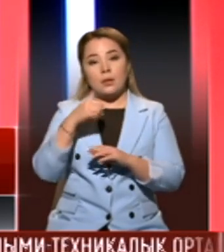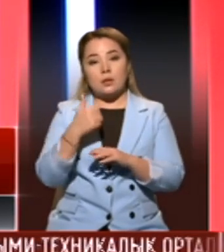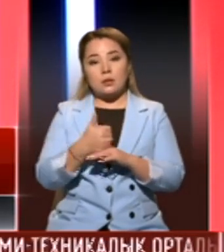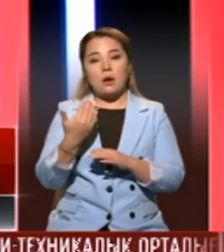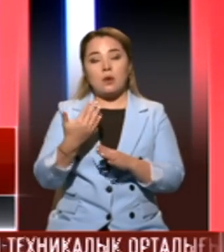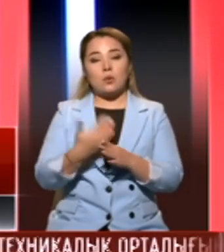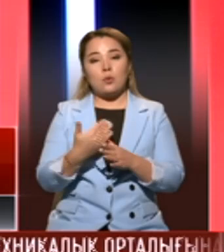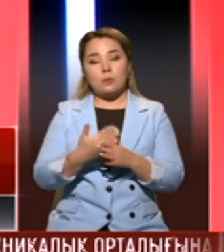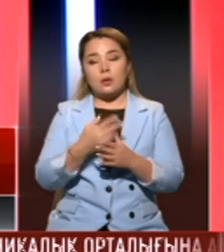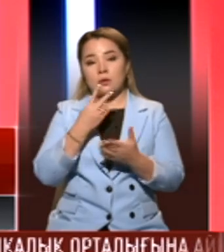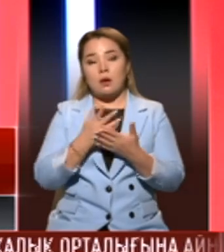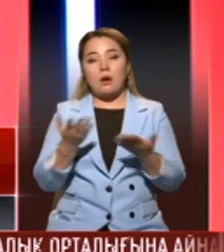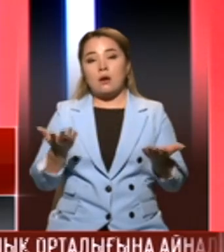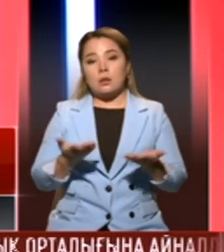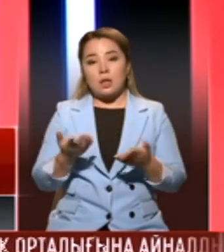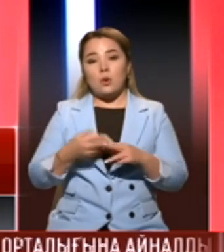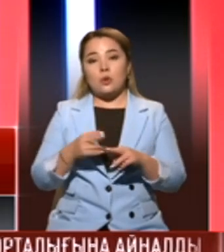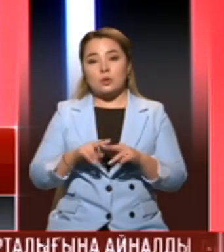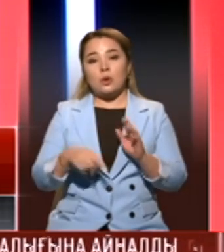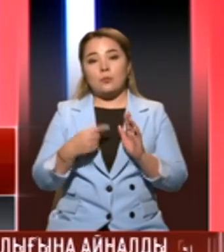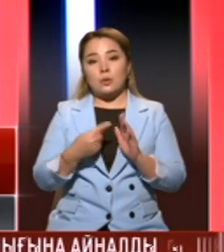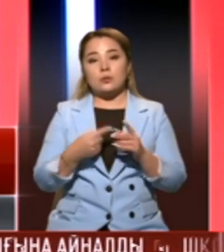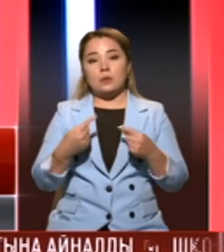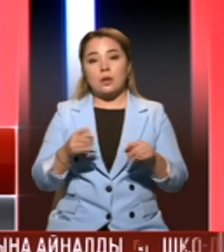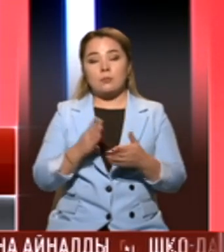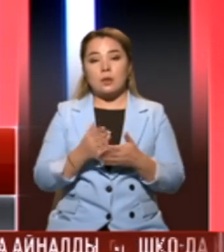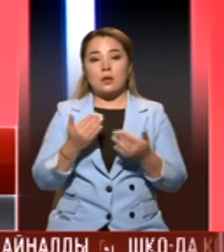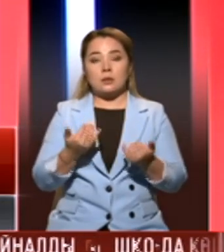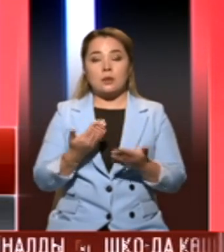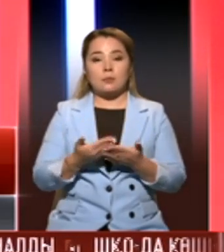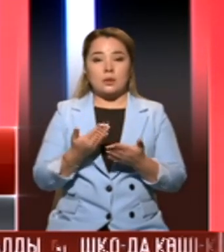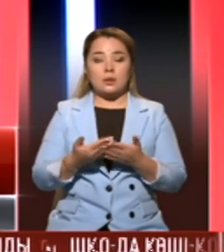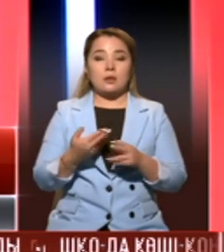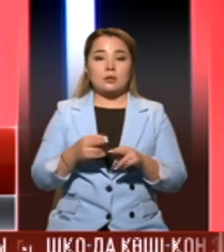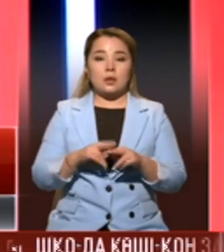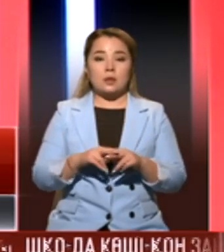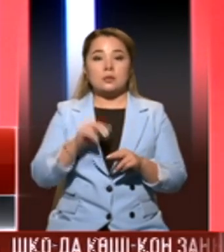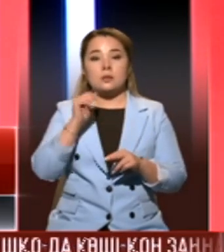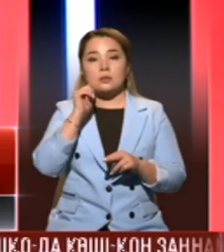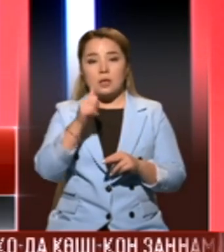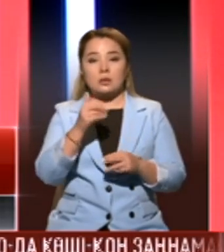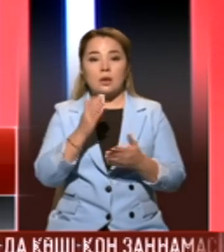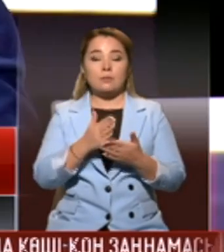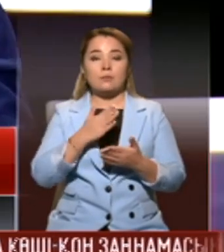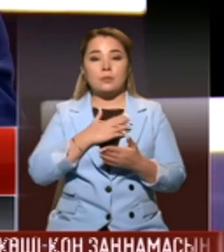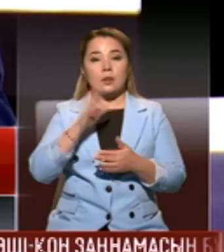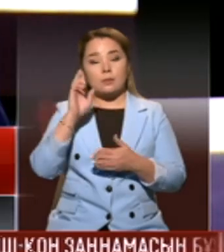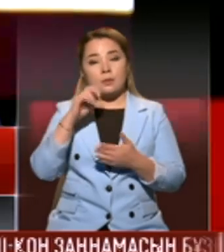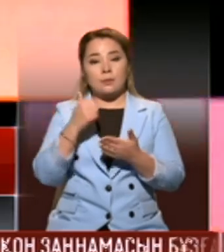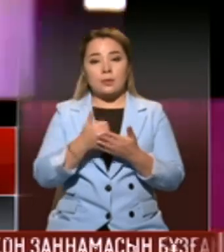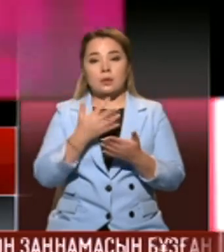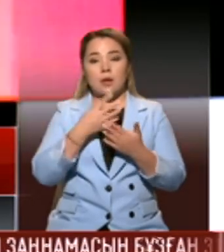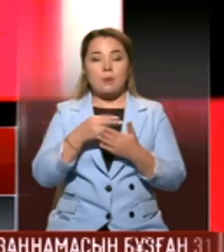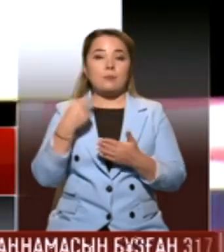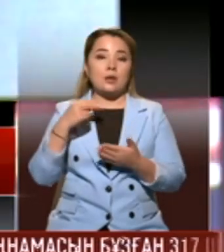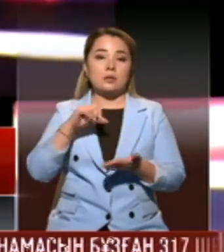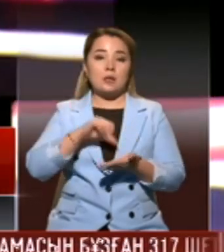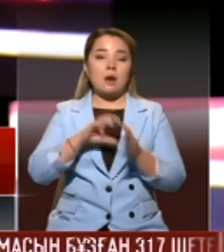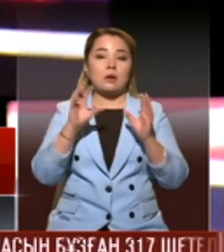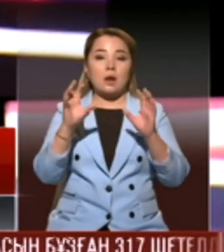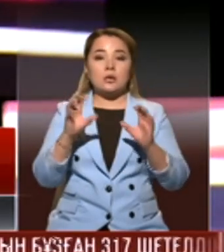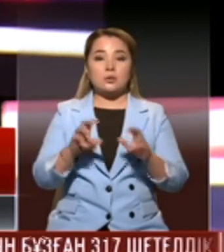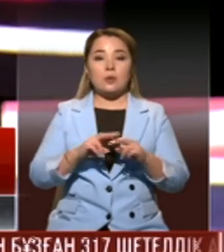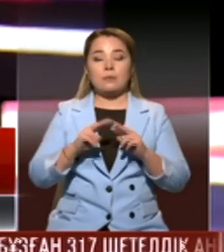басшысына көмектесеміз? Басқа сұрақ. Жоқ. Мәселе былай, жоқ, Ерғанат мырза. Біріншіден бізде мемлекет басшысы, президент, ол бізде